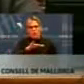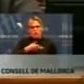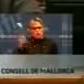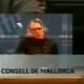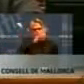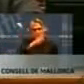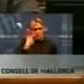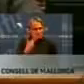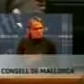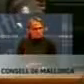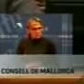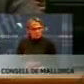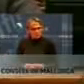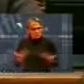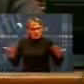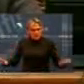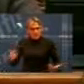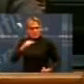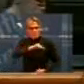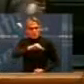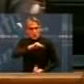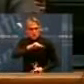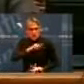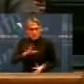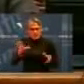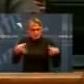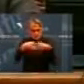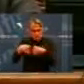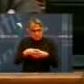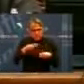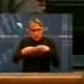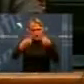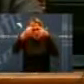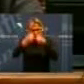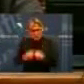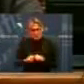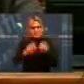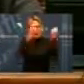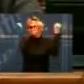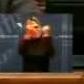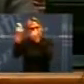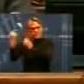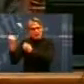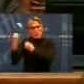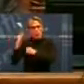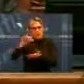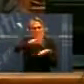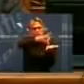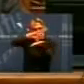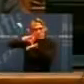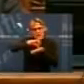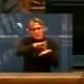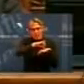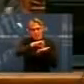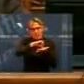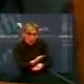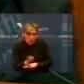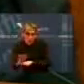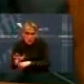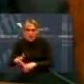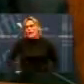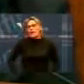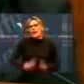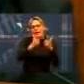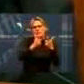una demostració de que quan hi ha consens entre les forces polítiques, les administracions i els ciutadans surten clarament beneficiats.